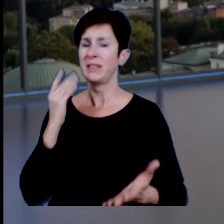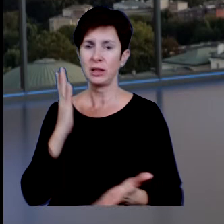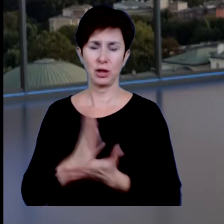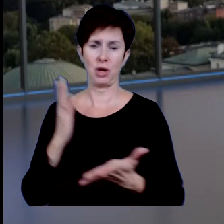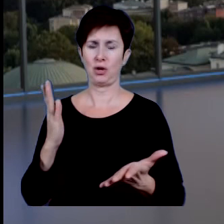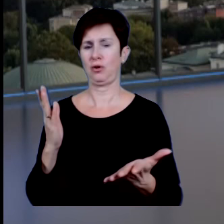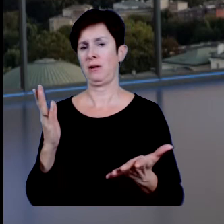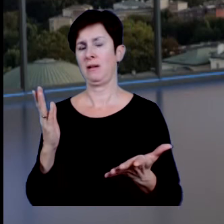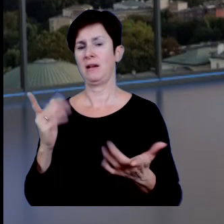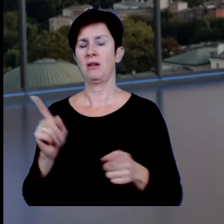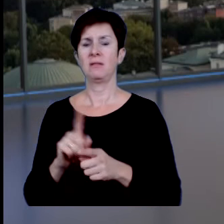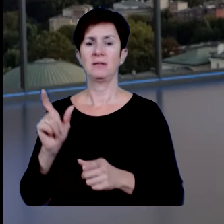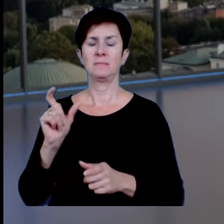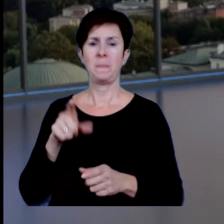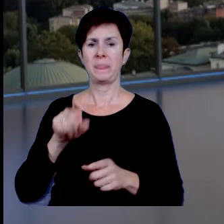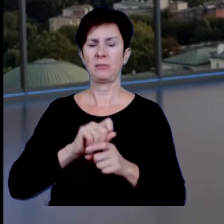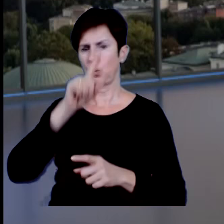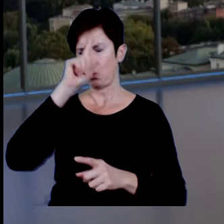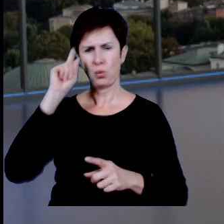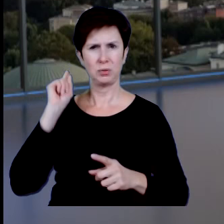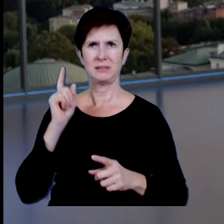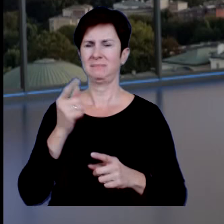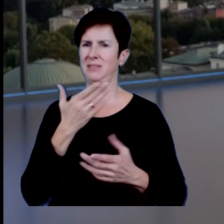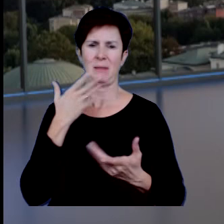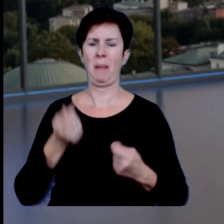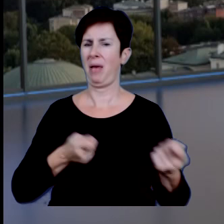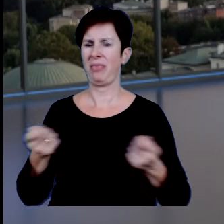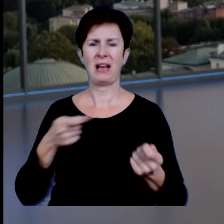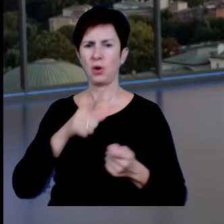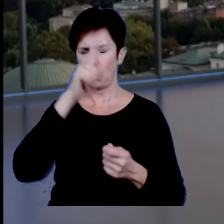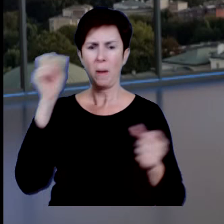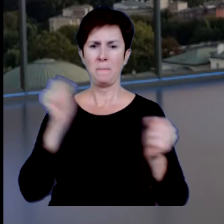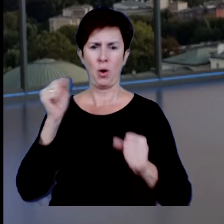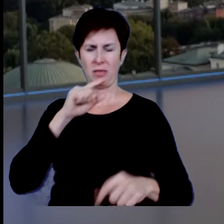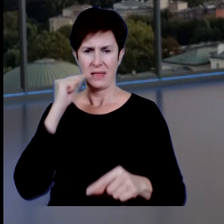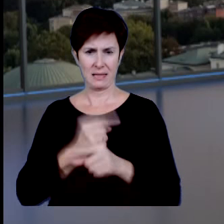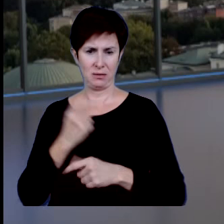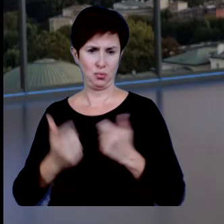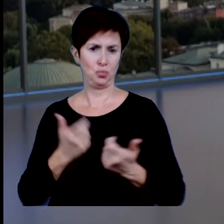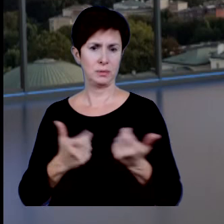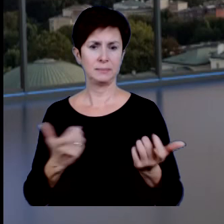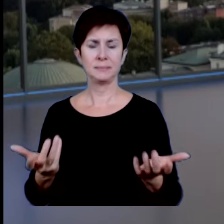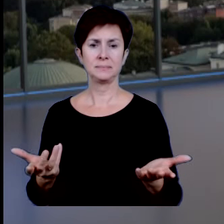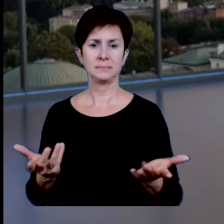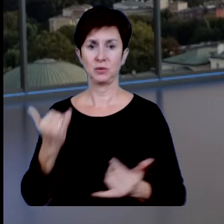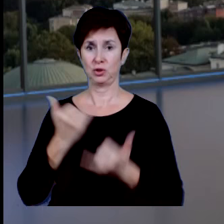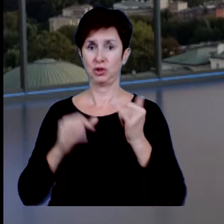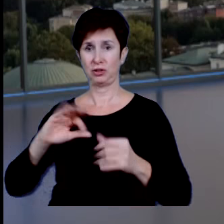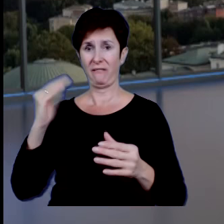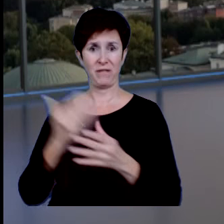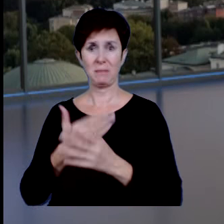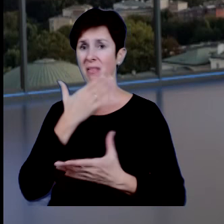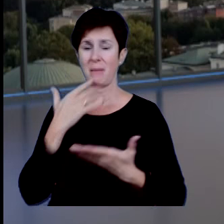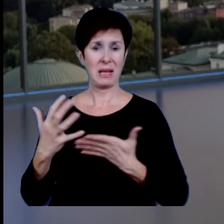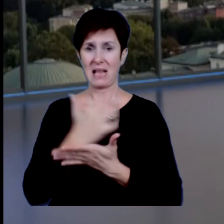nawet menadżerowie, tam są ludzie, którzy boją się podejmować decyzji, ale jeśli dzisiaj firma nie zarabia, jeśli zatrzymane